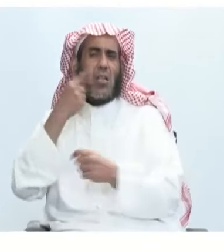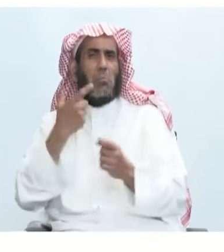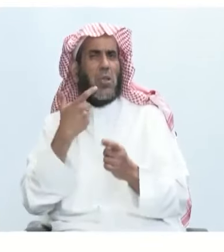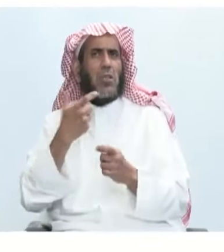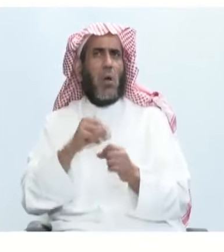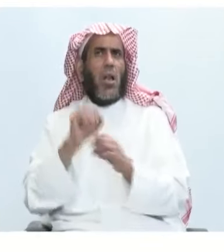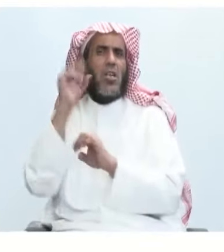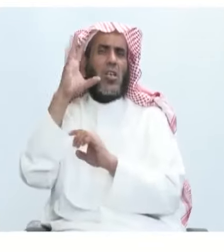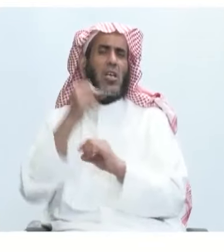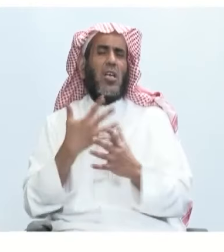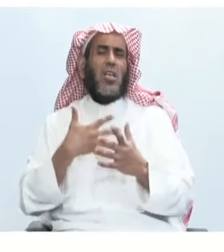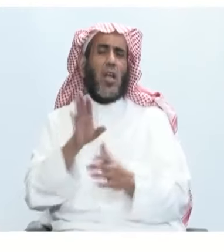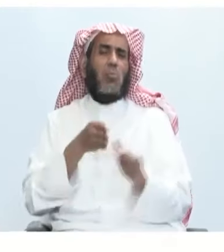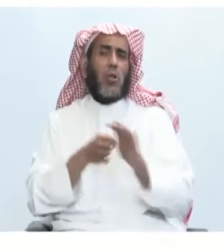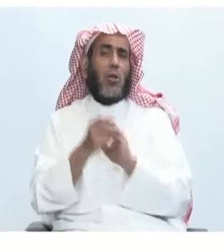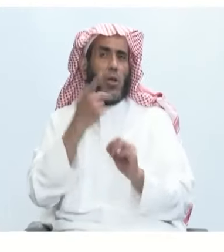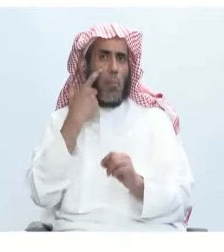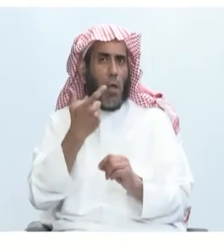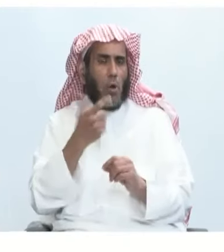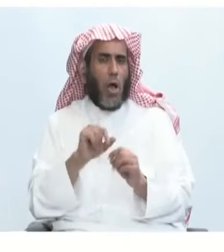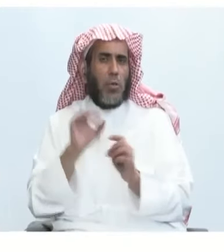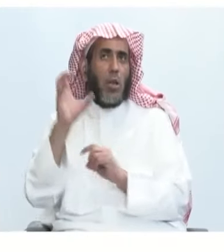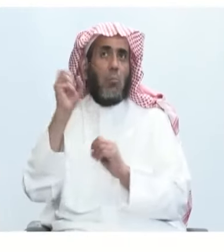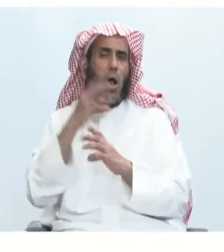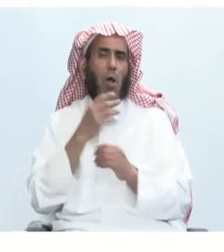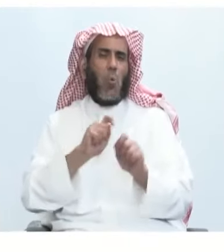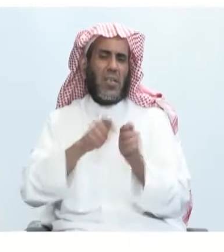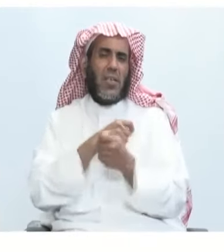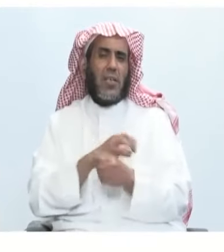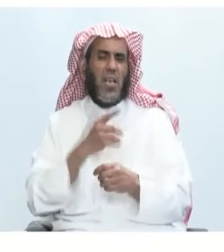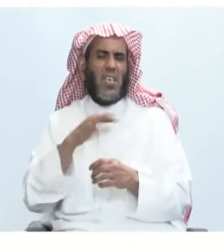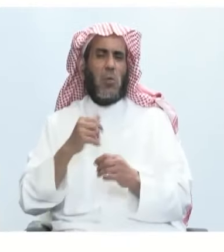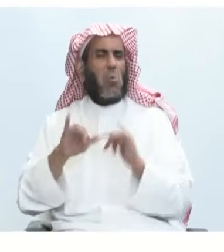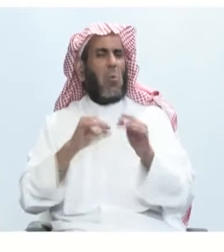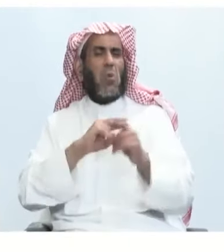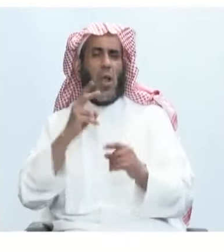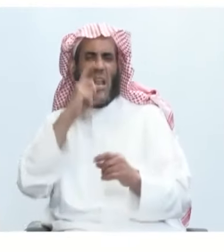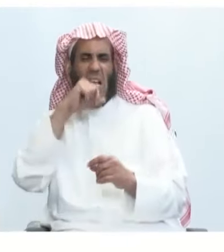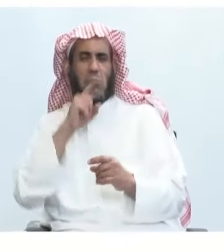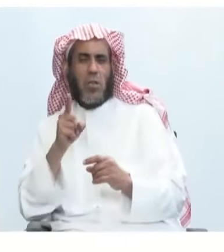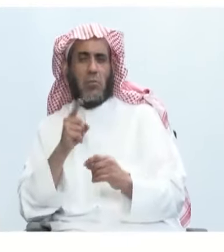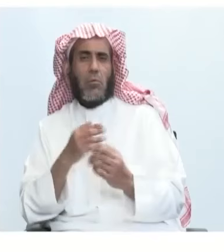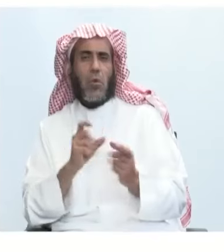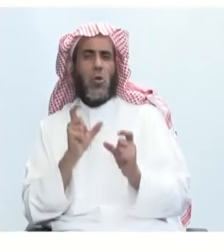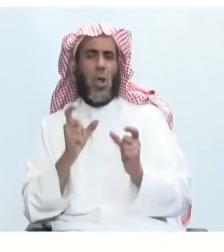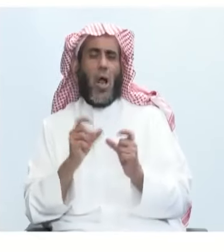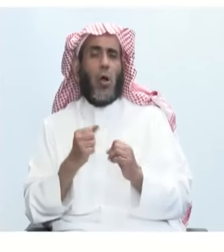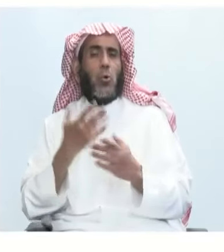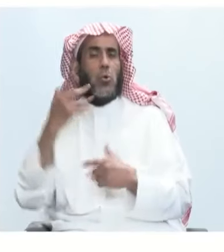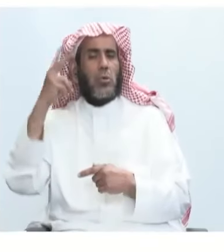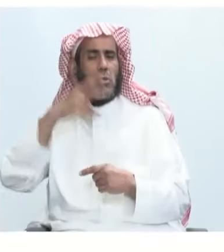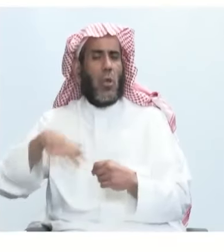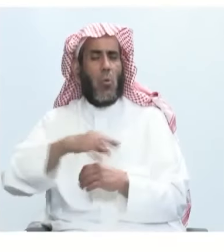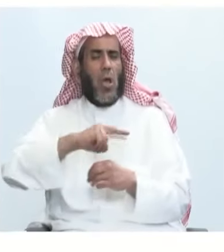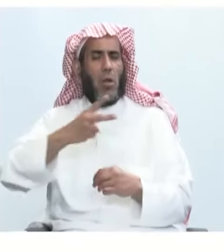للاشاره شاب يرتاد المقاهي و نقول ينبغي مراقبه المقاهي واصلاحها كذلك شاب يتسكع في الشوارع يجب ان ترعاه الدوله الى اخره من